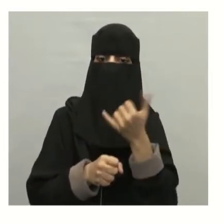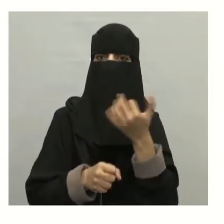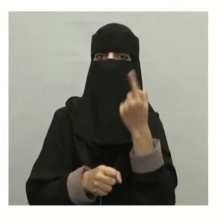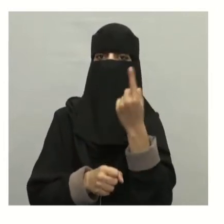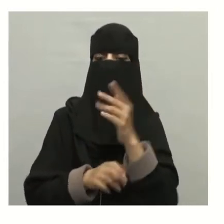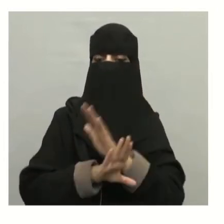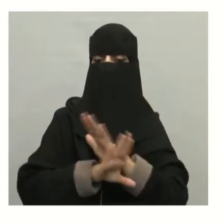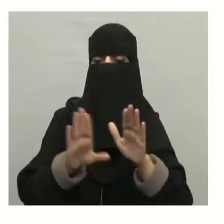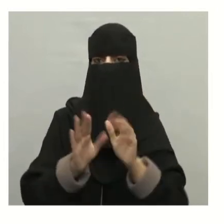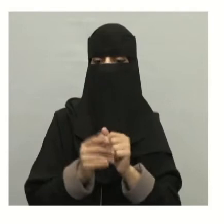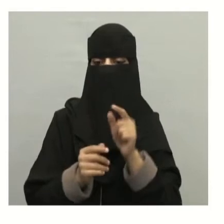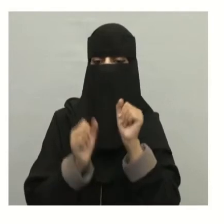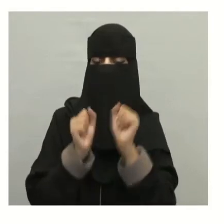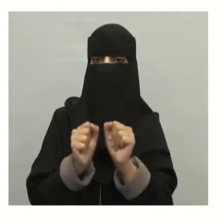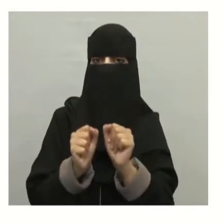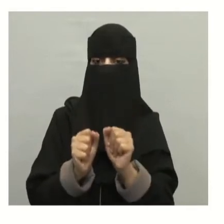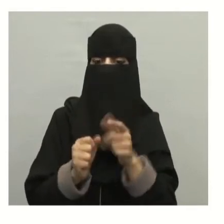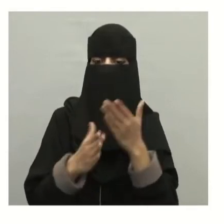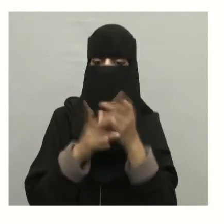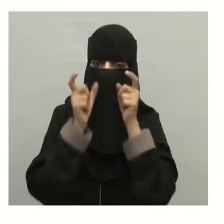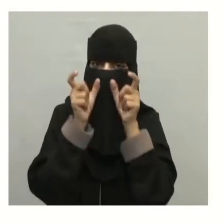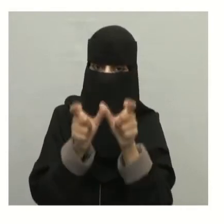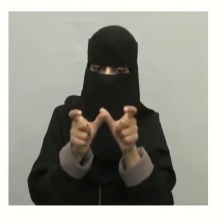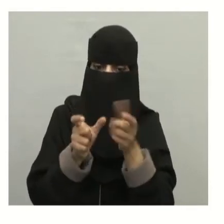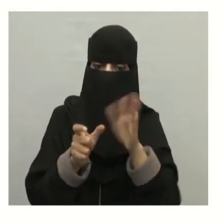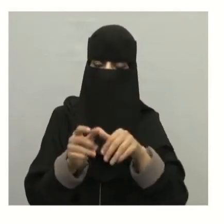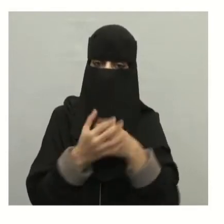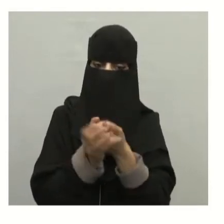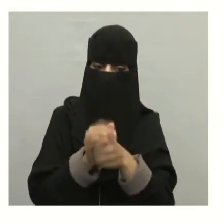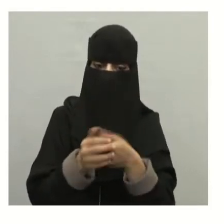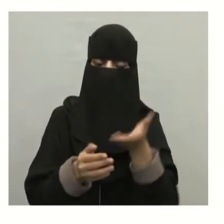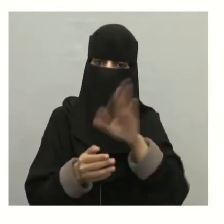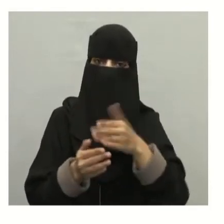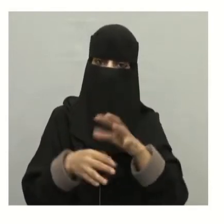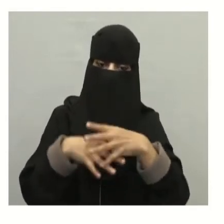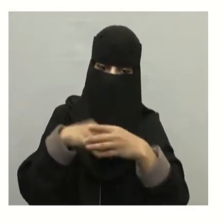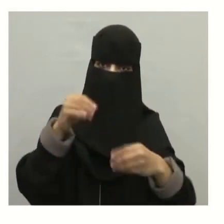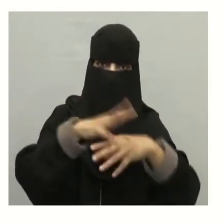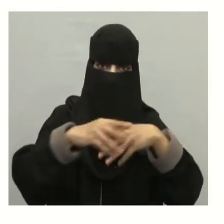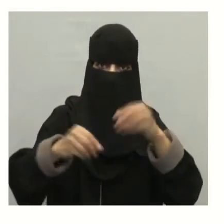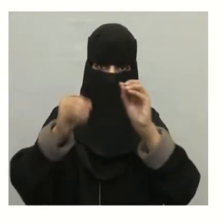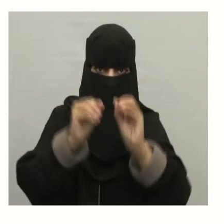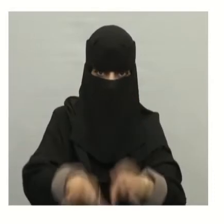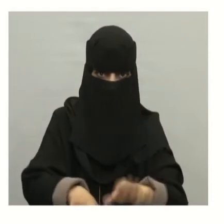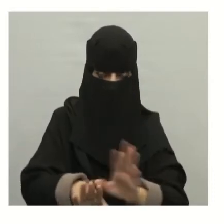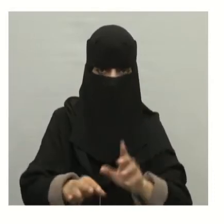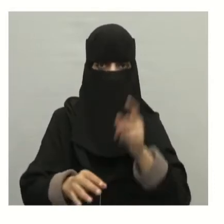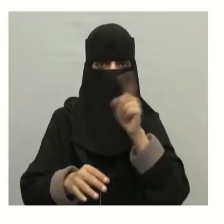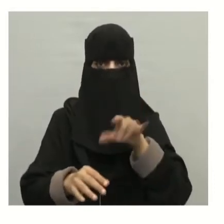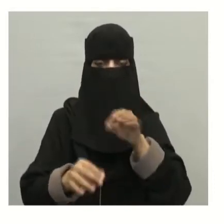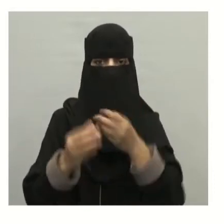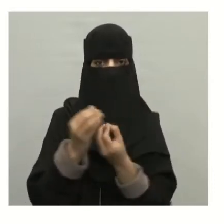لغرض واحد ومحدد، مع الحرص على غسل اليدين بعد إزالة القفازات. من